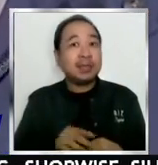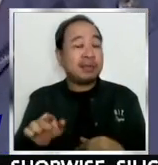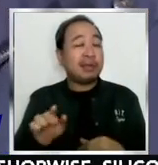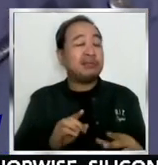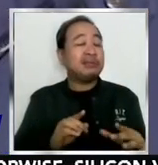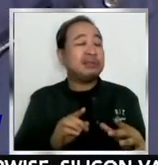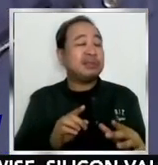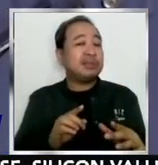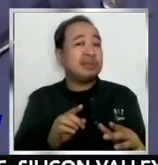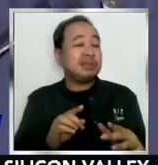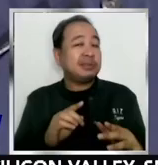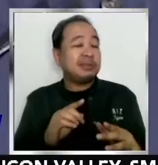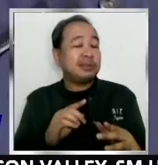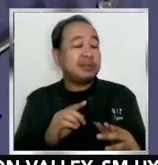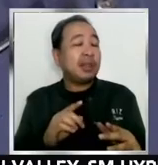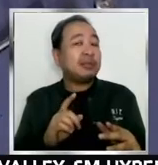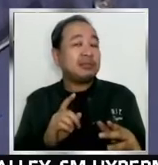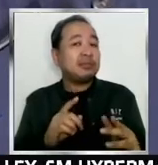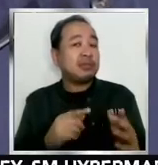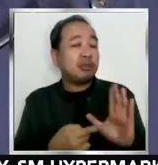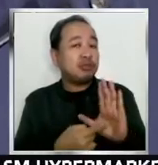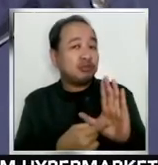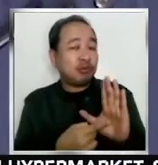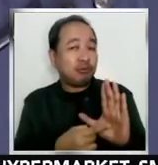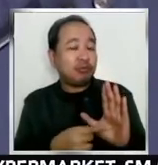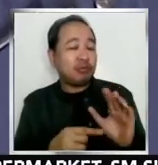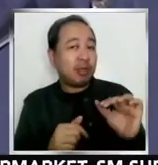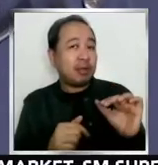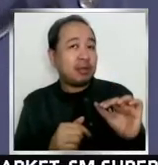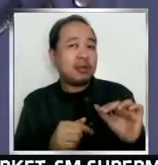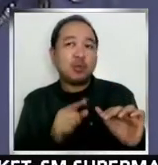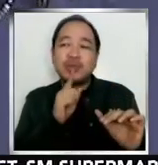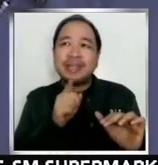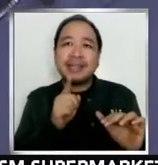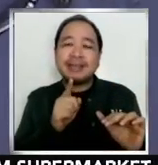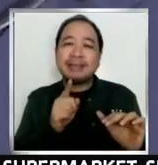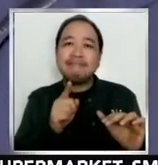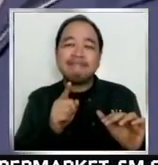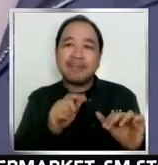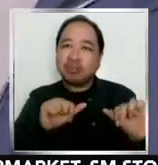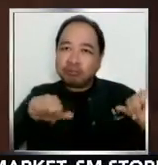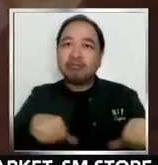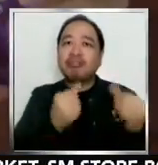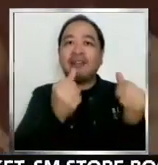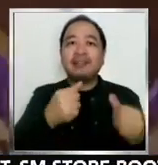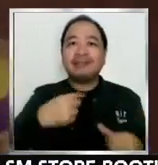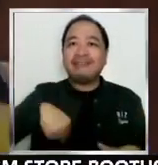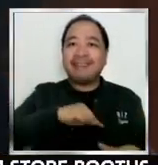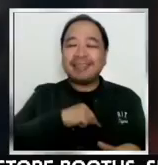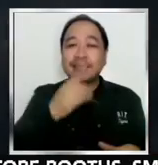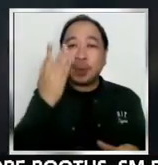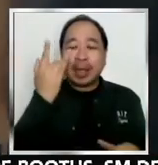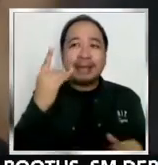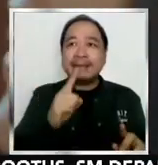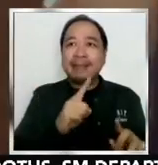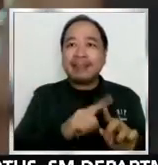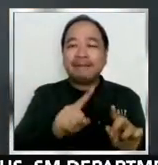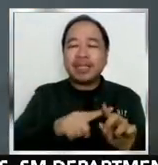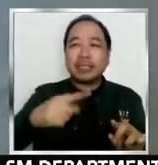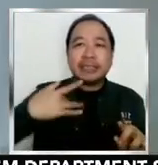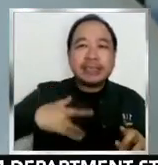think it pushed us beyond our limits kasi lahat ng genre na pwede naming gawin at